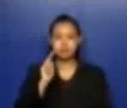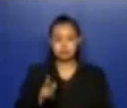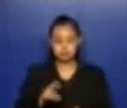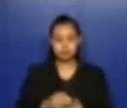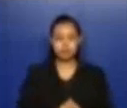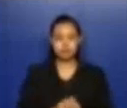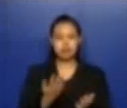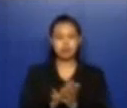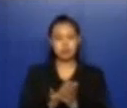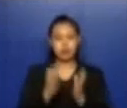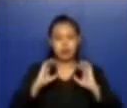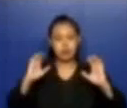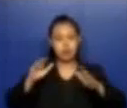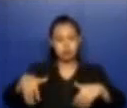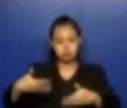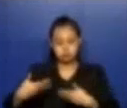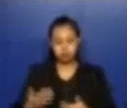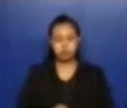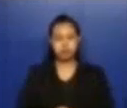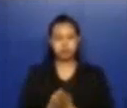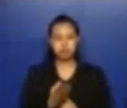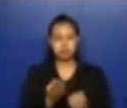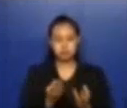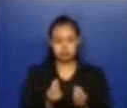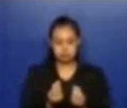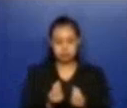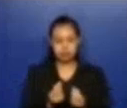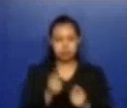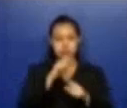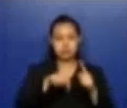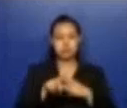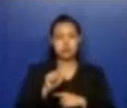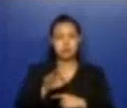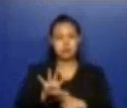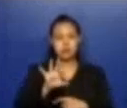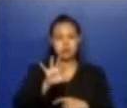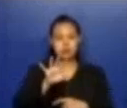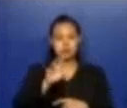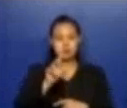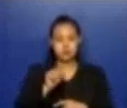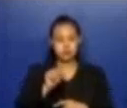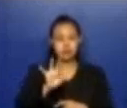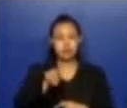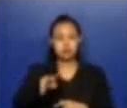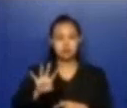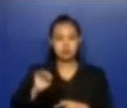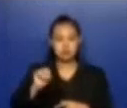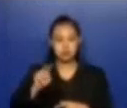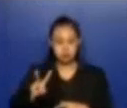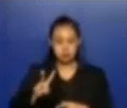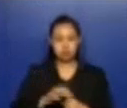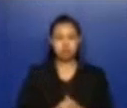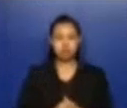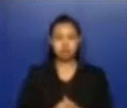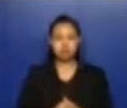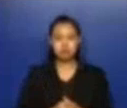ได้สุทธิของรัฐบาลอยู่ที่ร้อยละ 29.42 พอมาปี